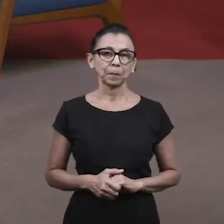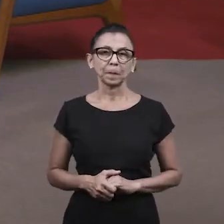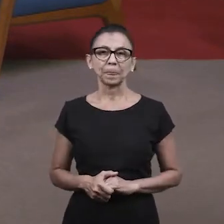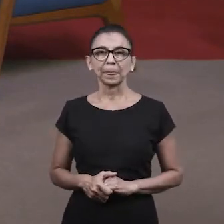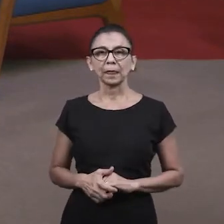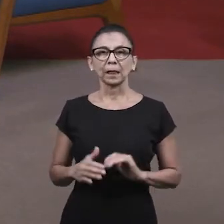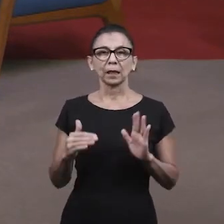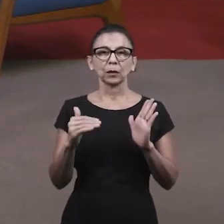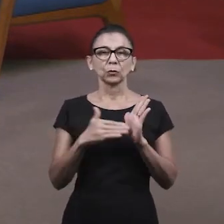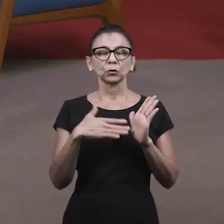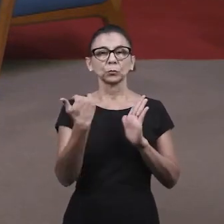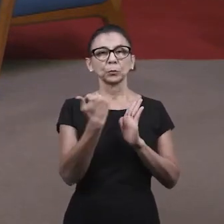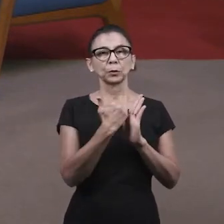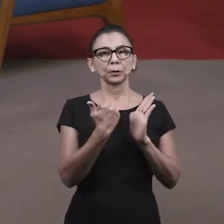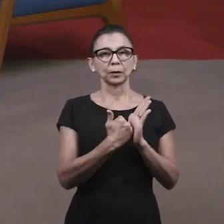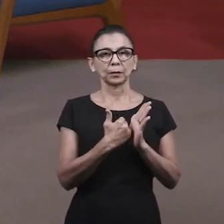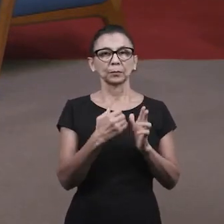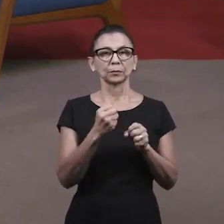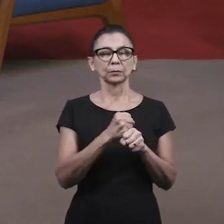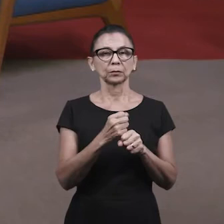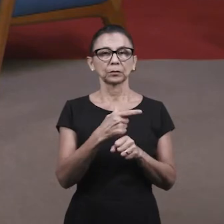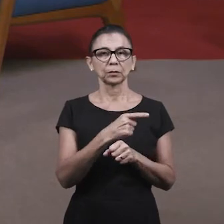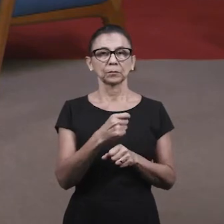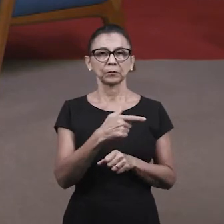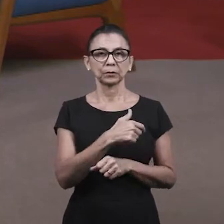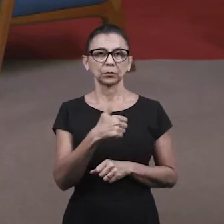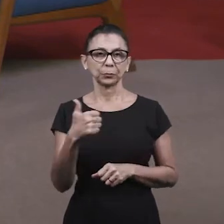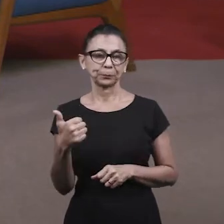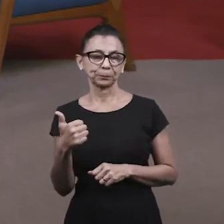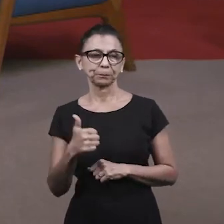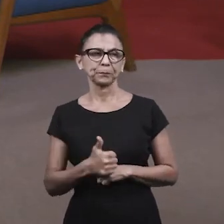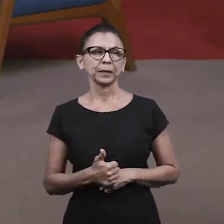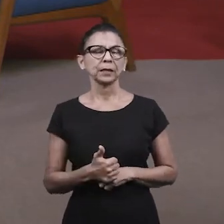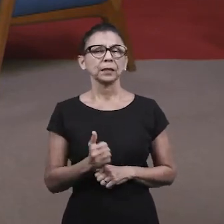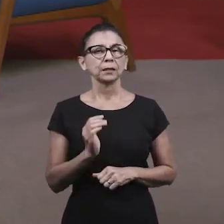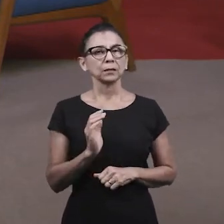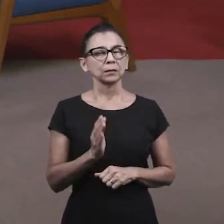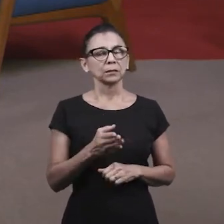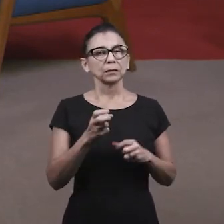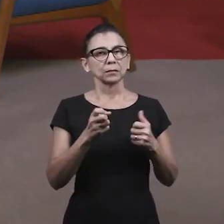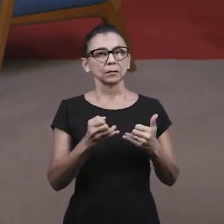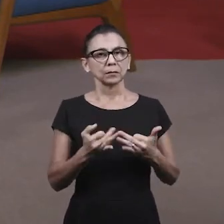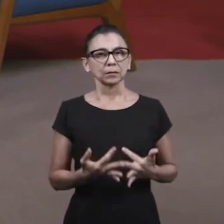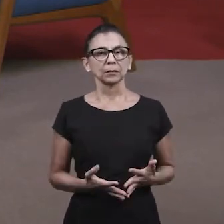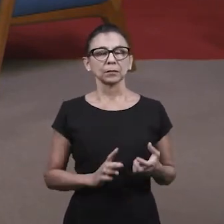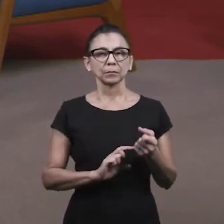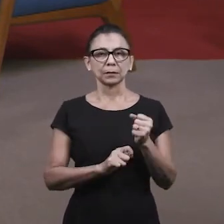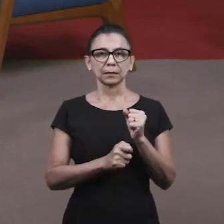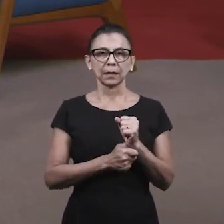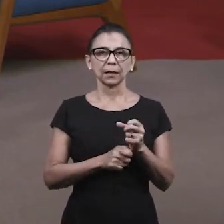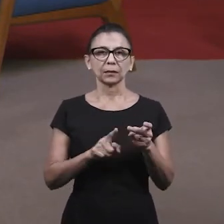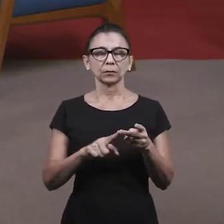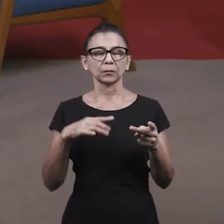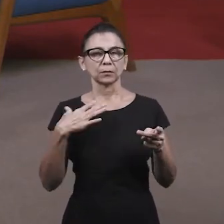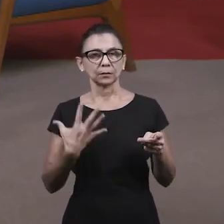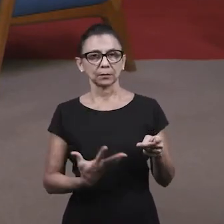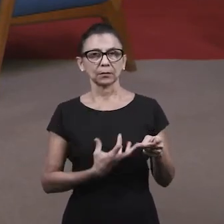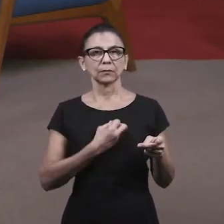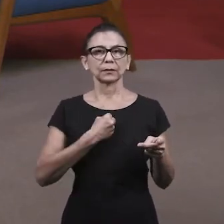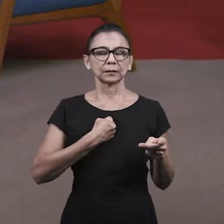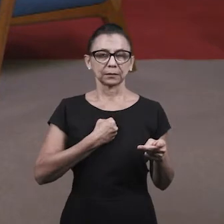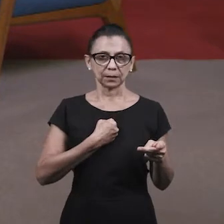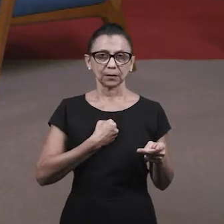le salut, sur ce qui est disponible, ce qui est offert à tous ceux qui nous